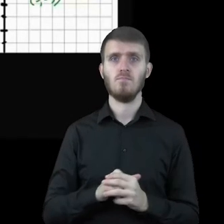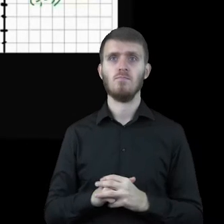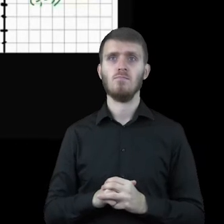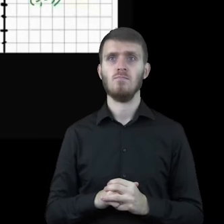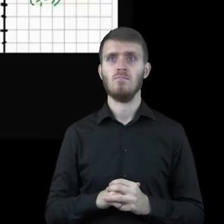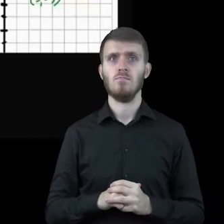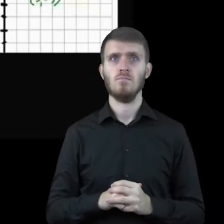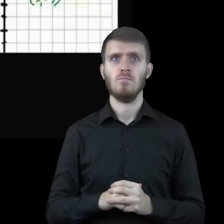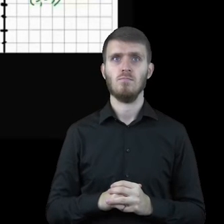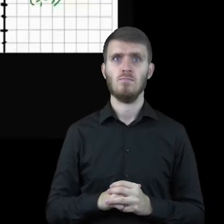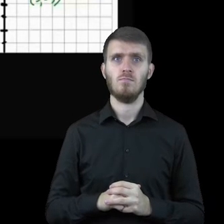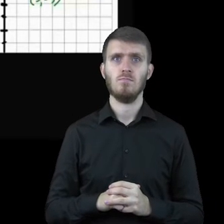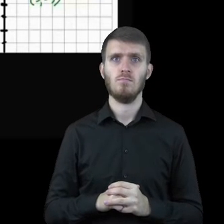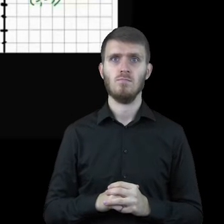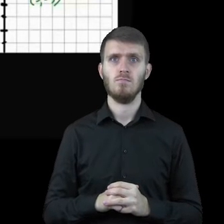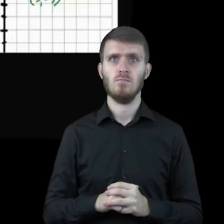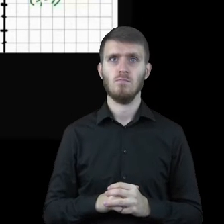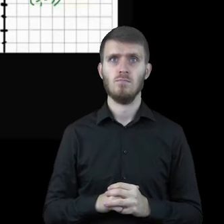1.